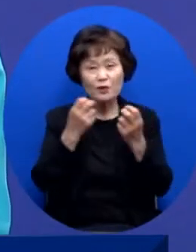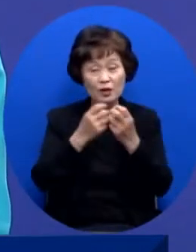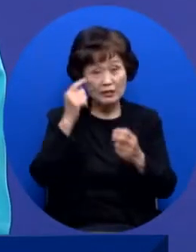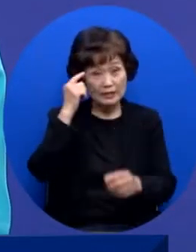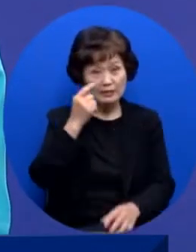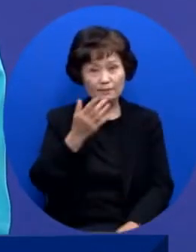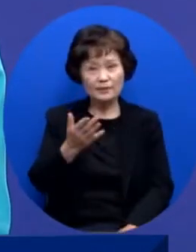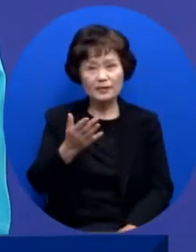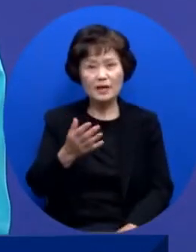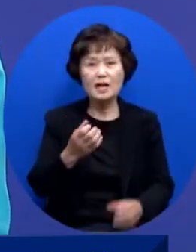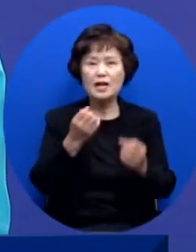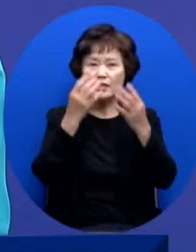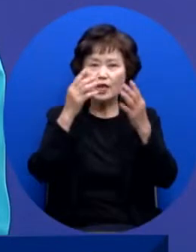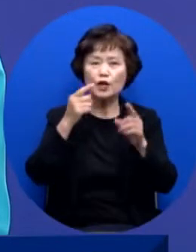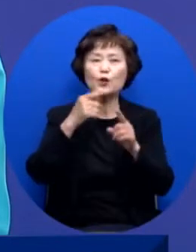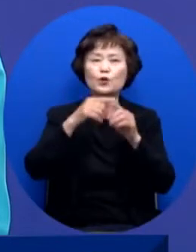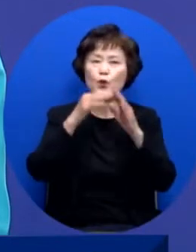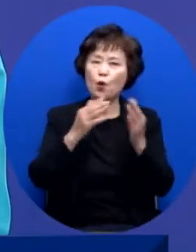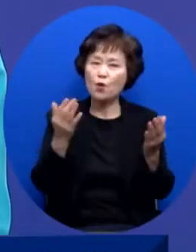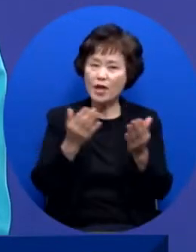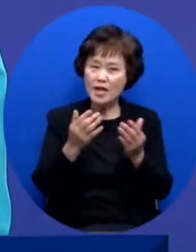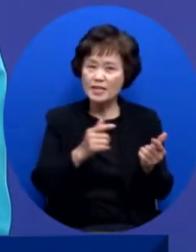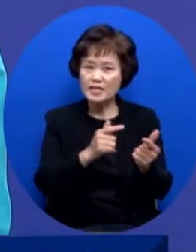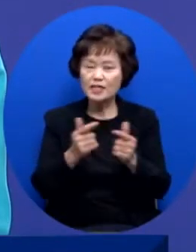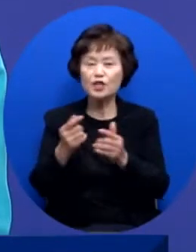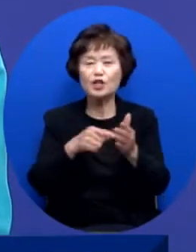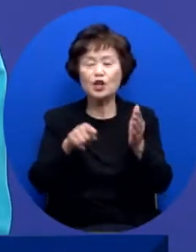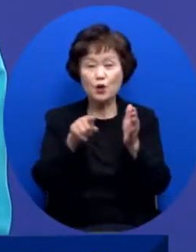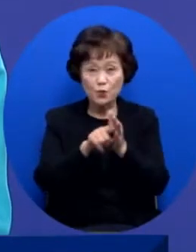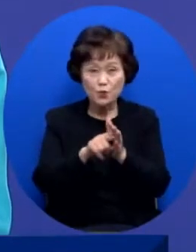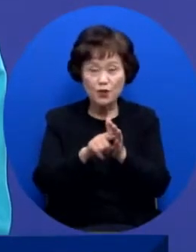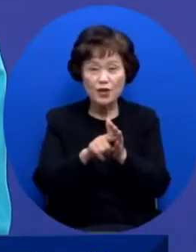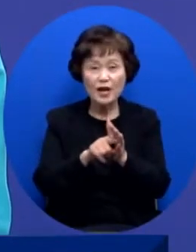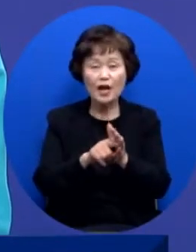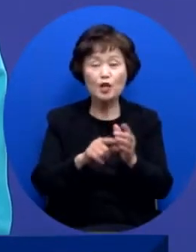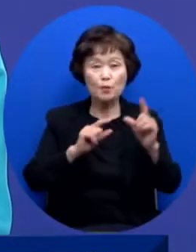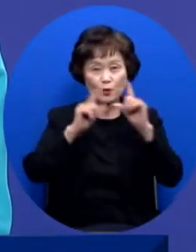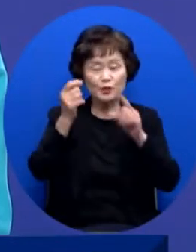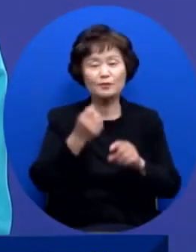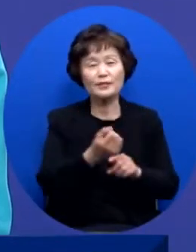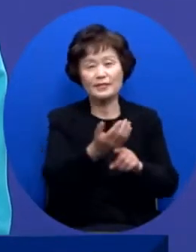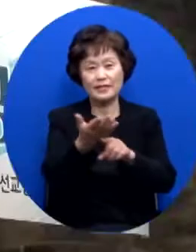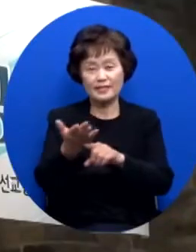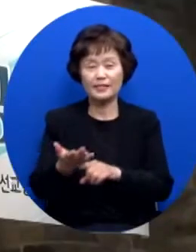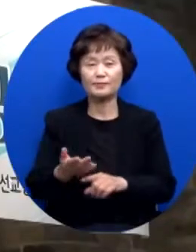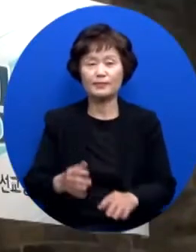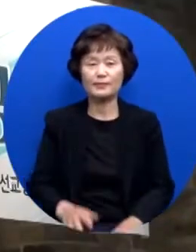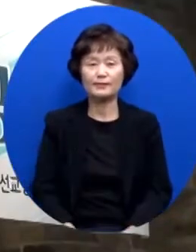시도할 만한 새로운 목회 사례를 발굴하는 장이 열렸다고 하는데요. 장현수 기자입니다.